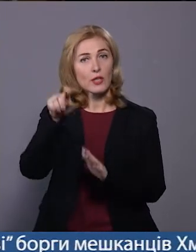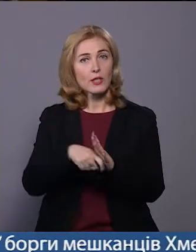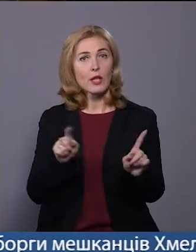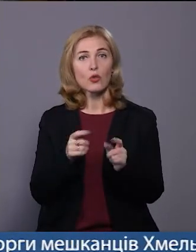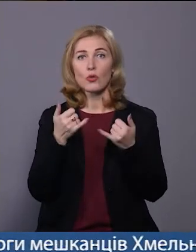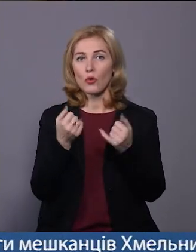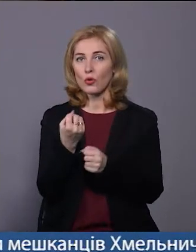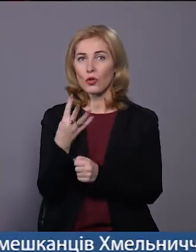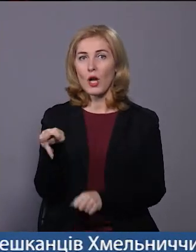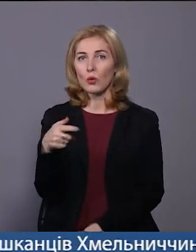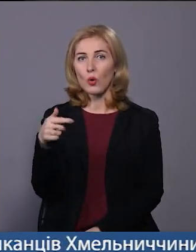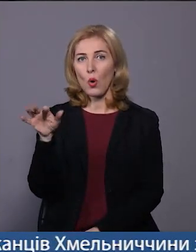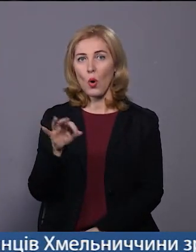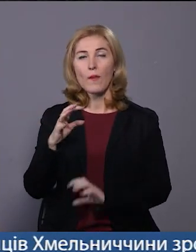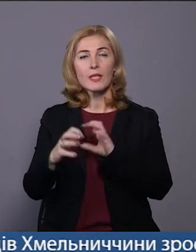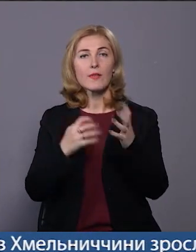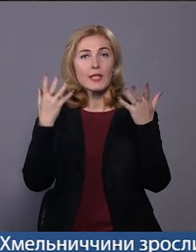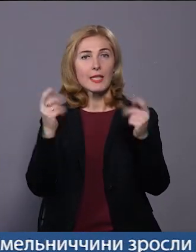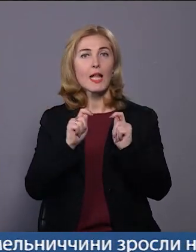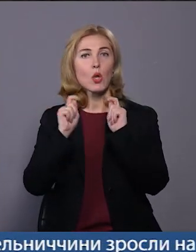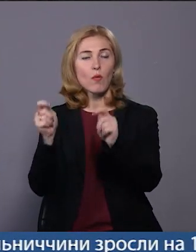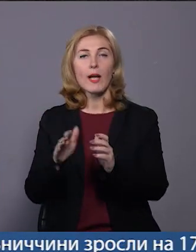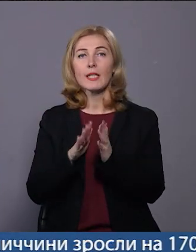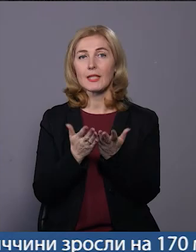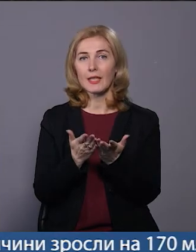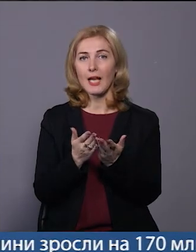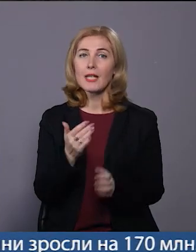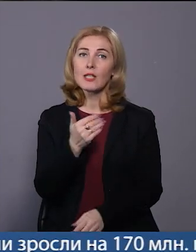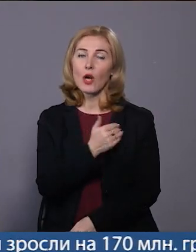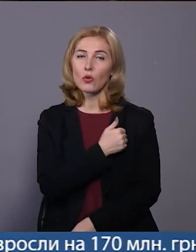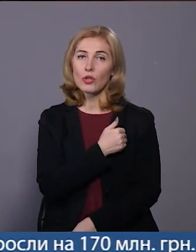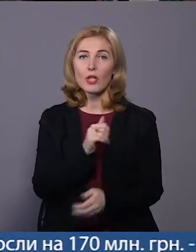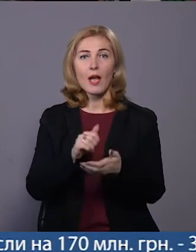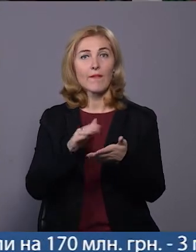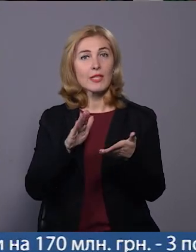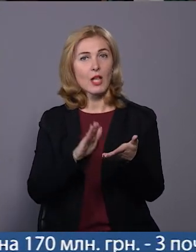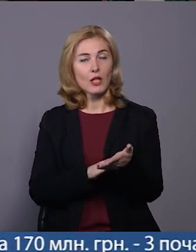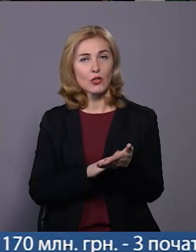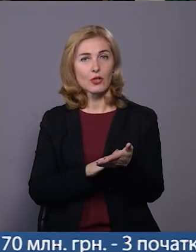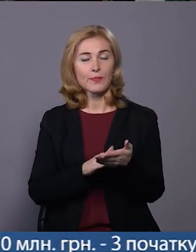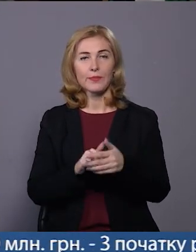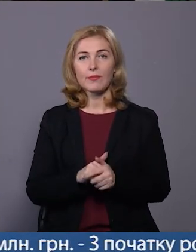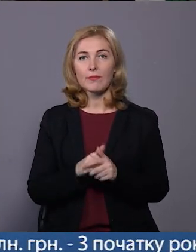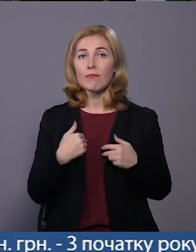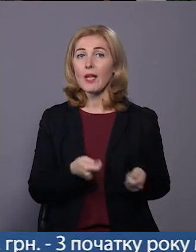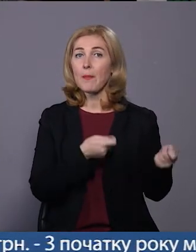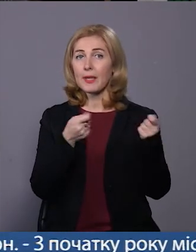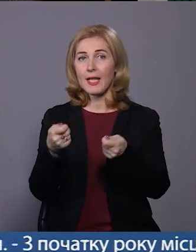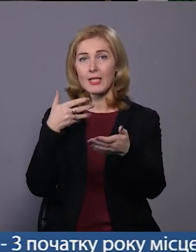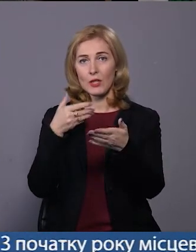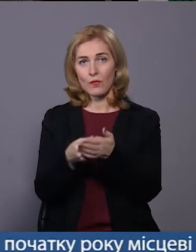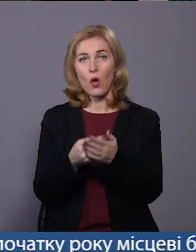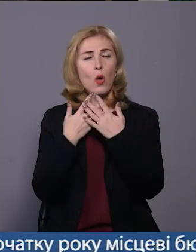сьогодні, 14 лютого, Всесвітній день дарування книг, тож захотіла його відзначити. Принесла свої улюблені книги, які я вже